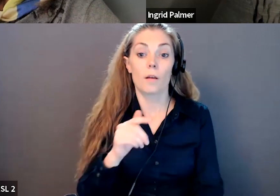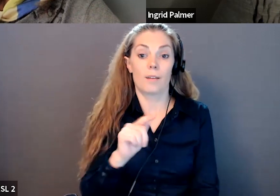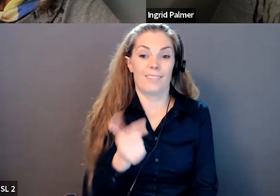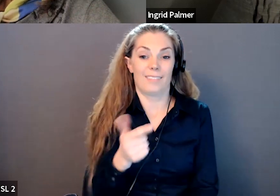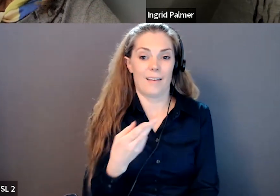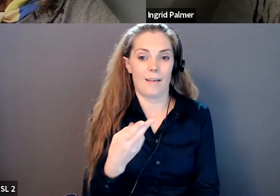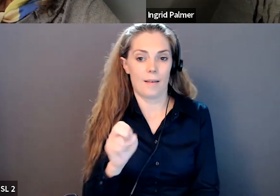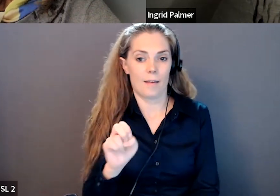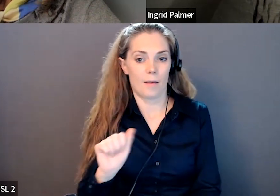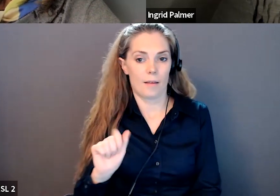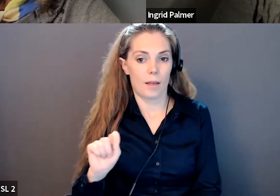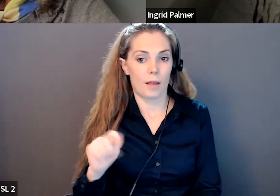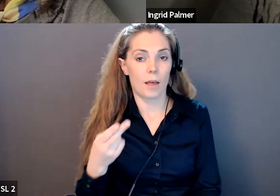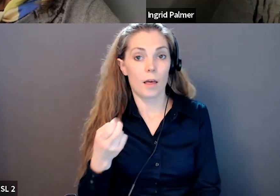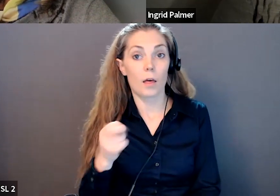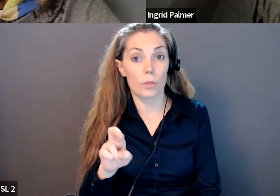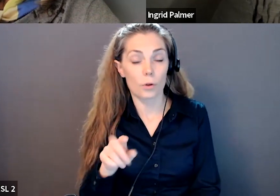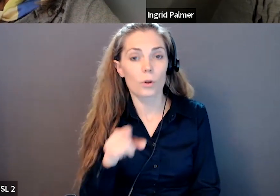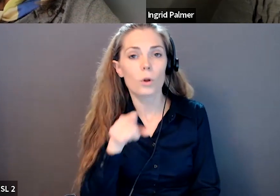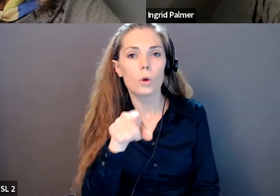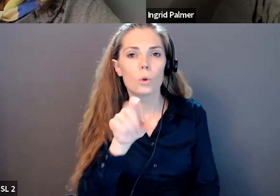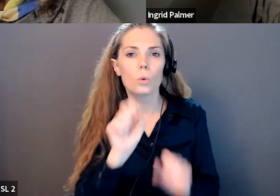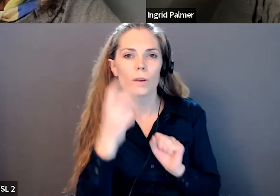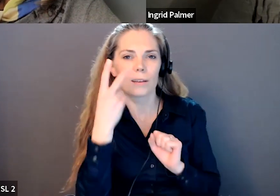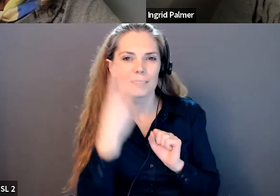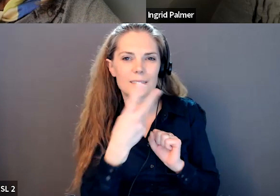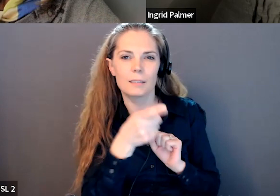the conference session at